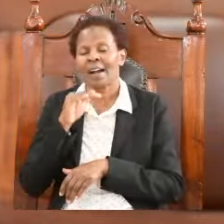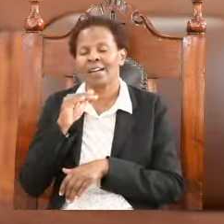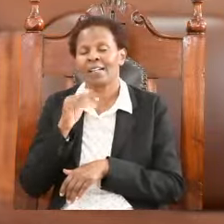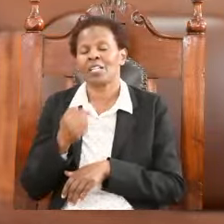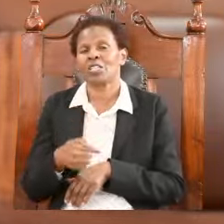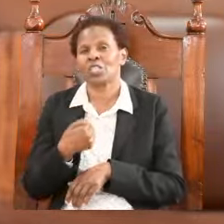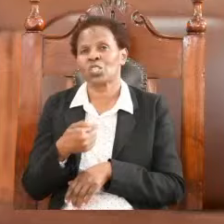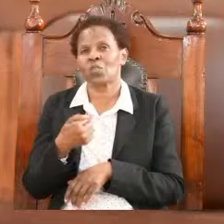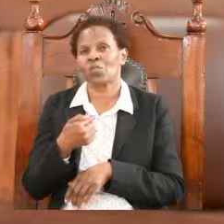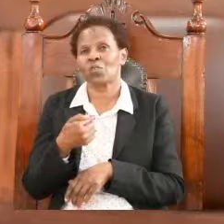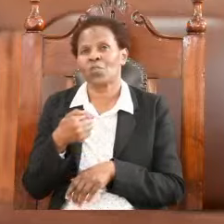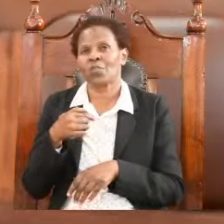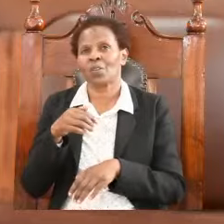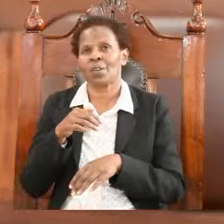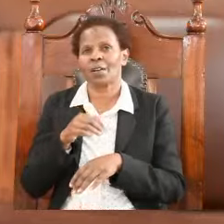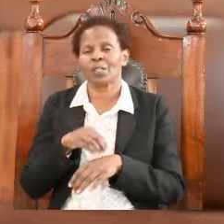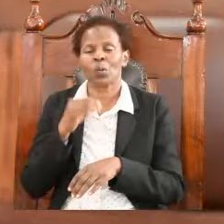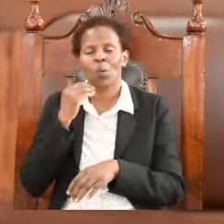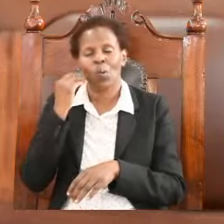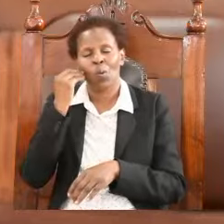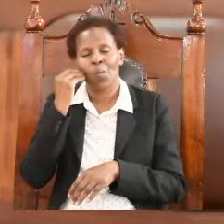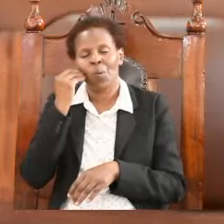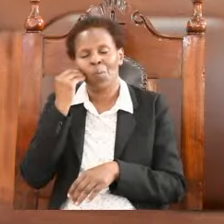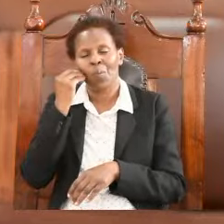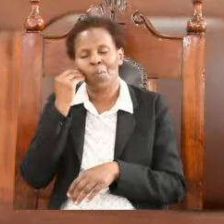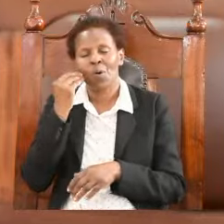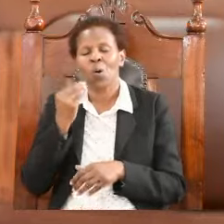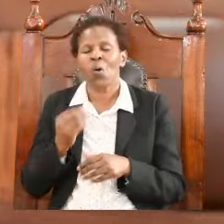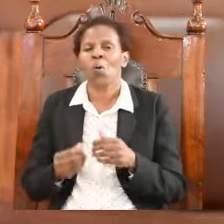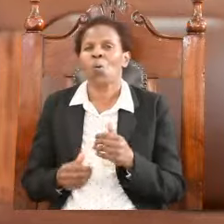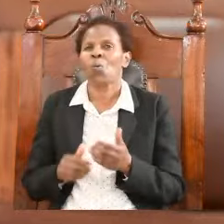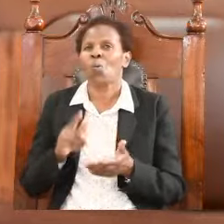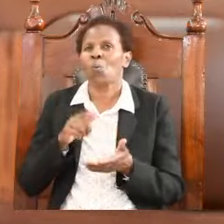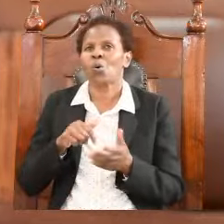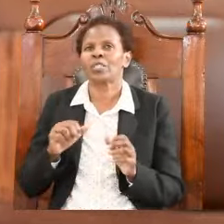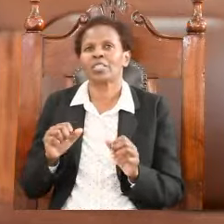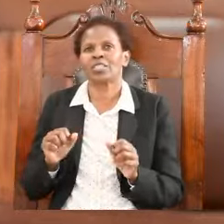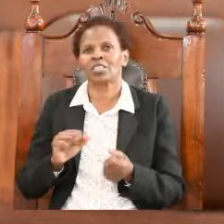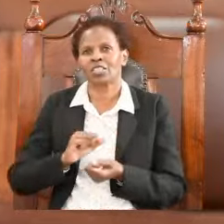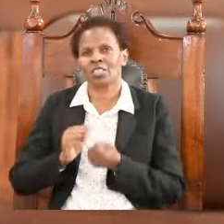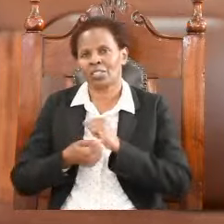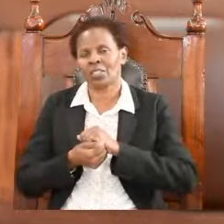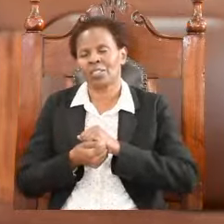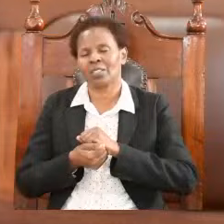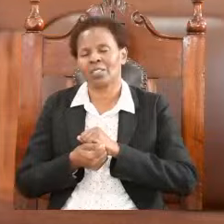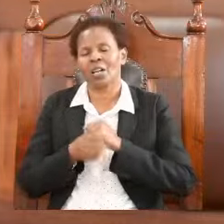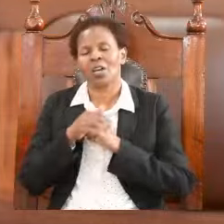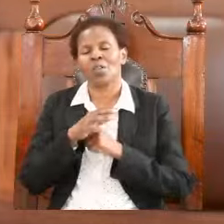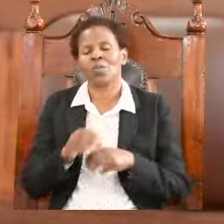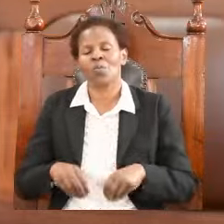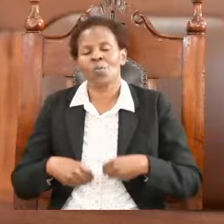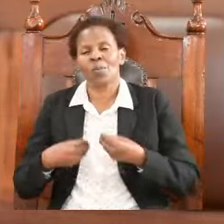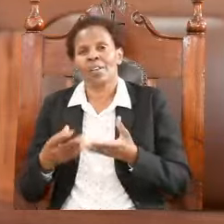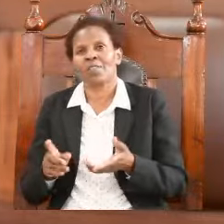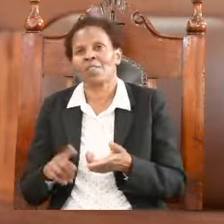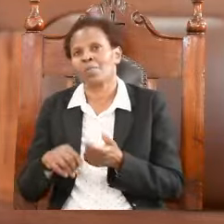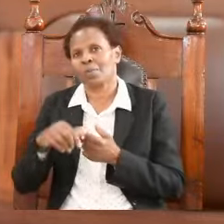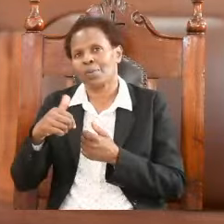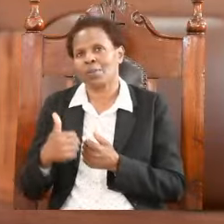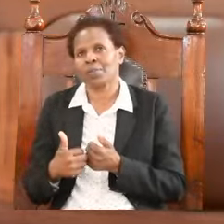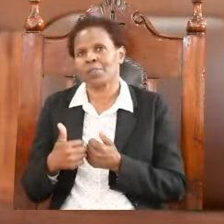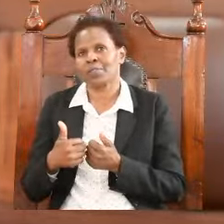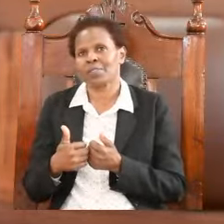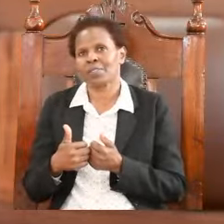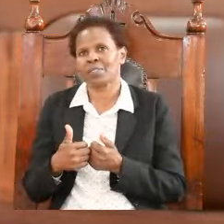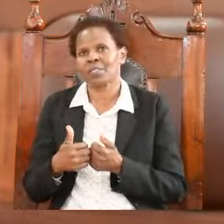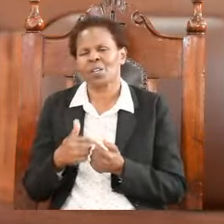thiinie wa mucii waku ni impact iriku we ukoragwo nayo ni ugaruruku uriku we urehaga